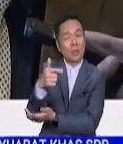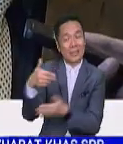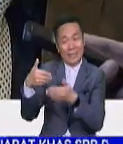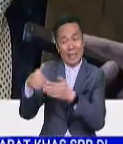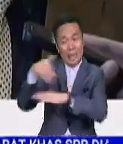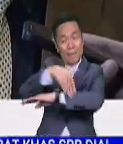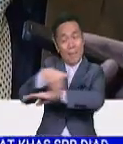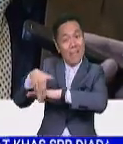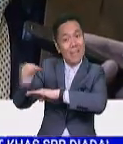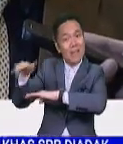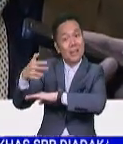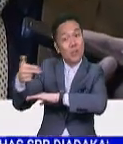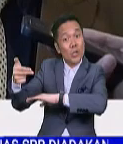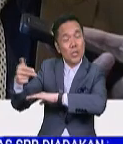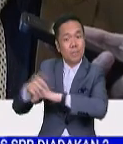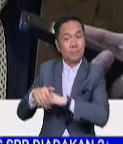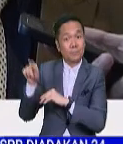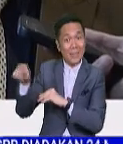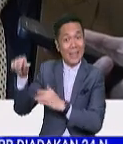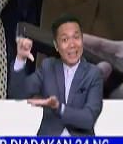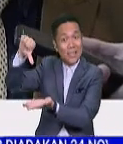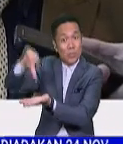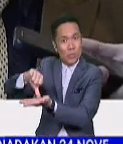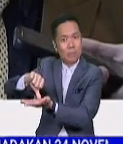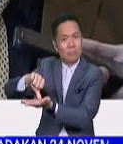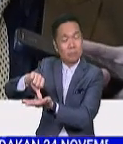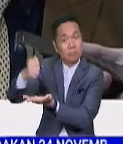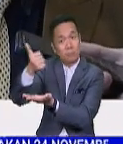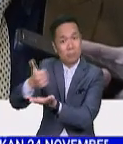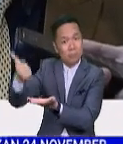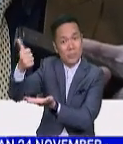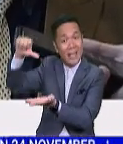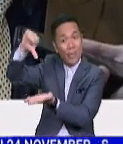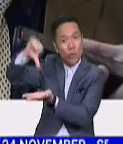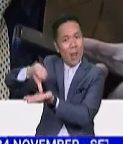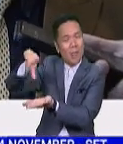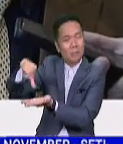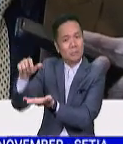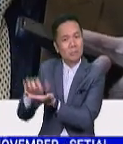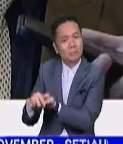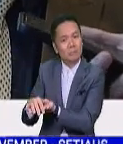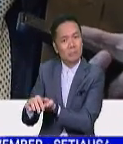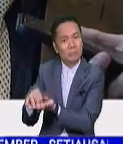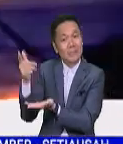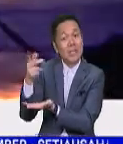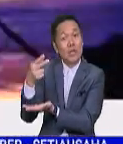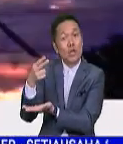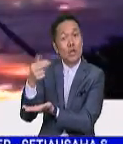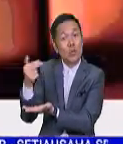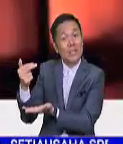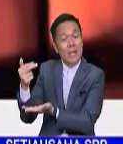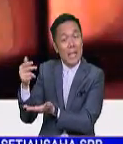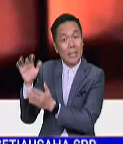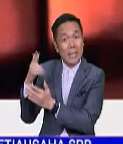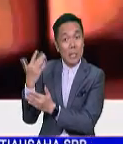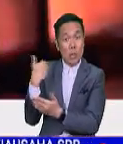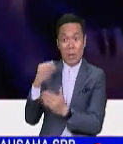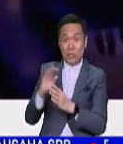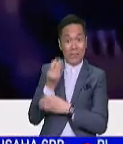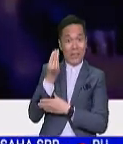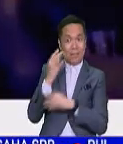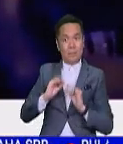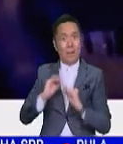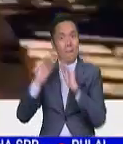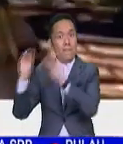mana ibukota Indonesia akan dihindarkan ke Kalimantan ini